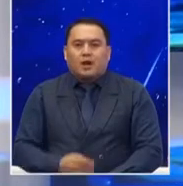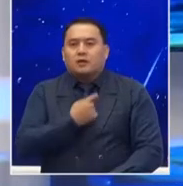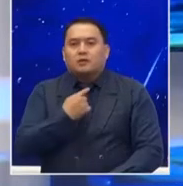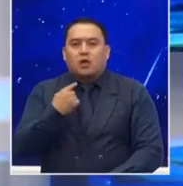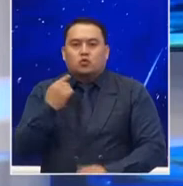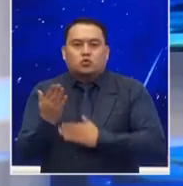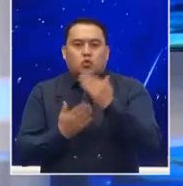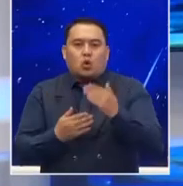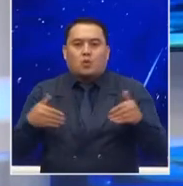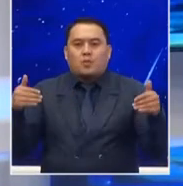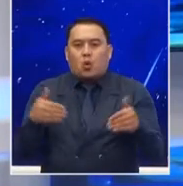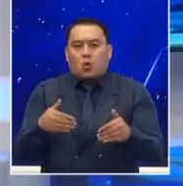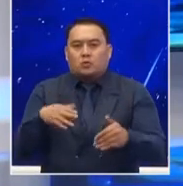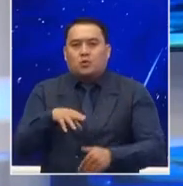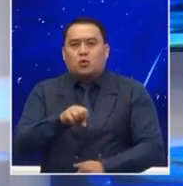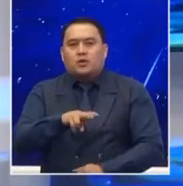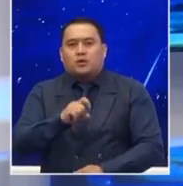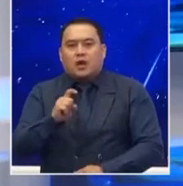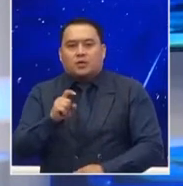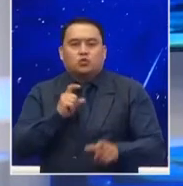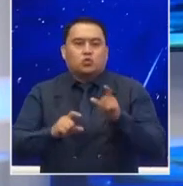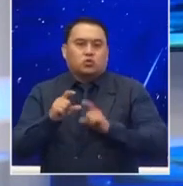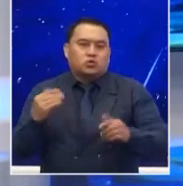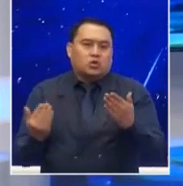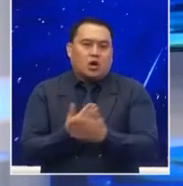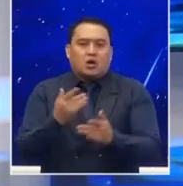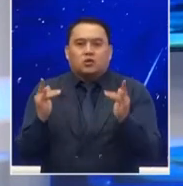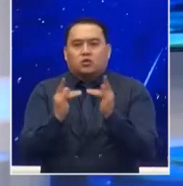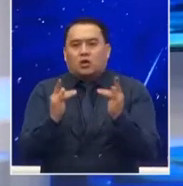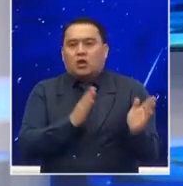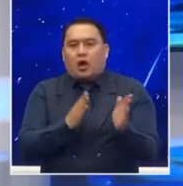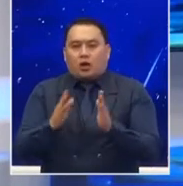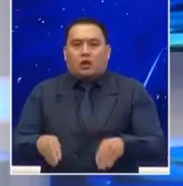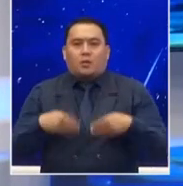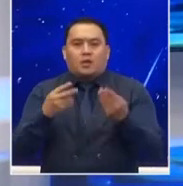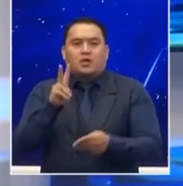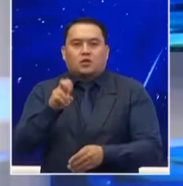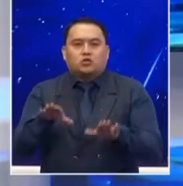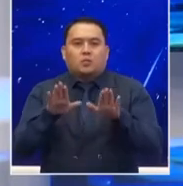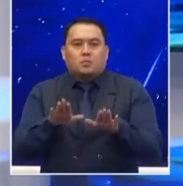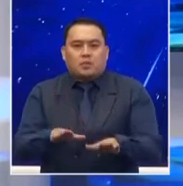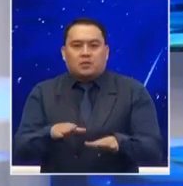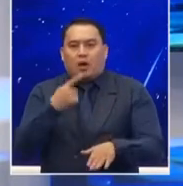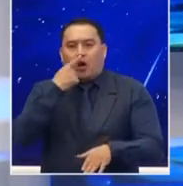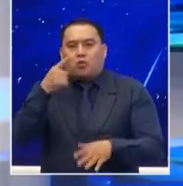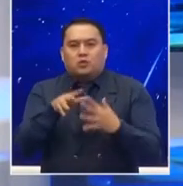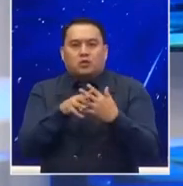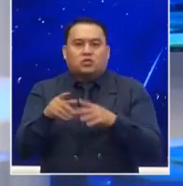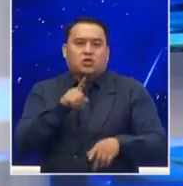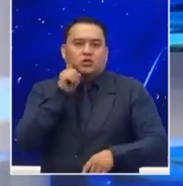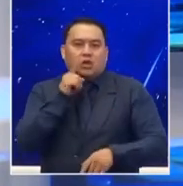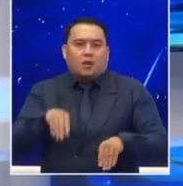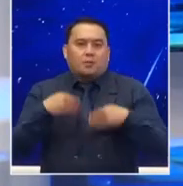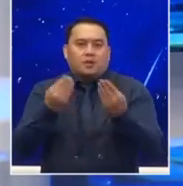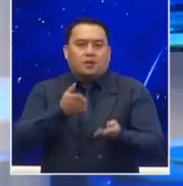Талдықорған жоғары политехникалық колледжі студенттеріне де жаңа жатақхана бұйырды. 200 орындық нысан Шалғайдан келген жастарға